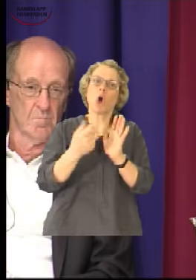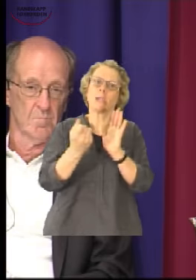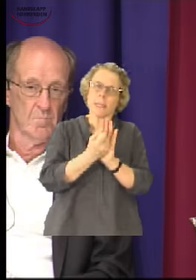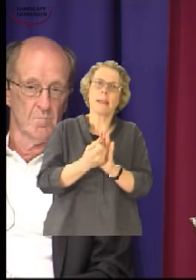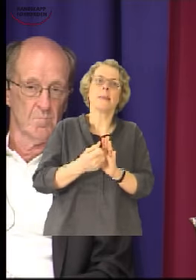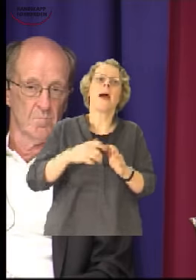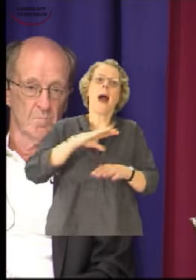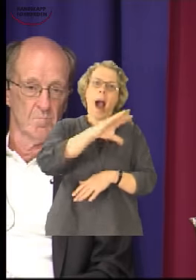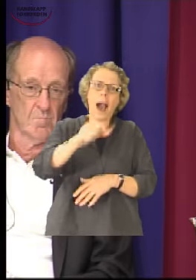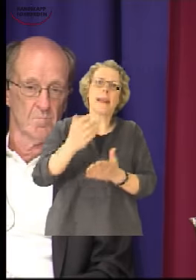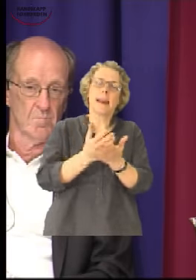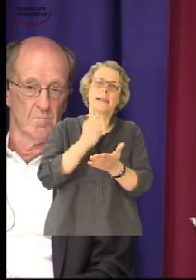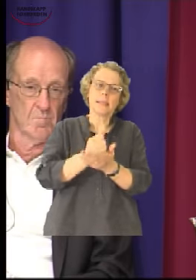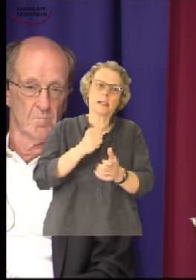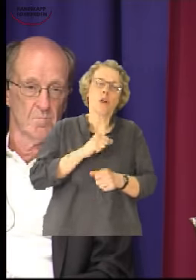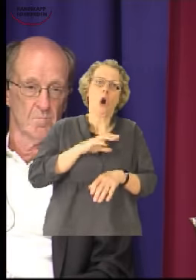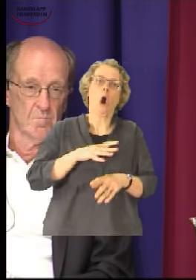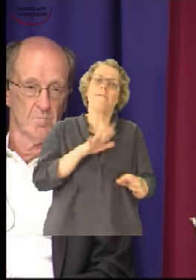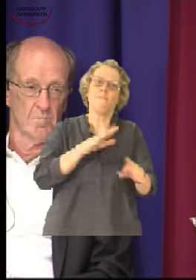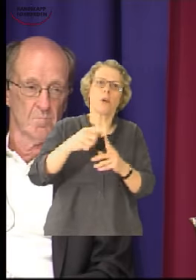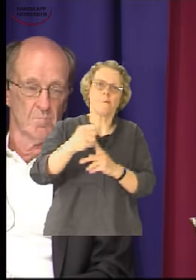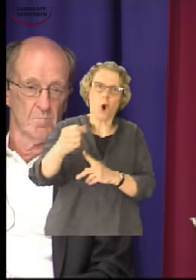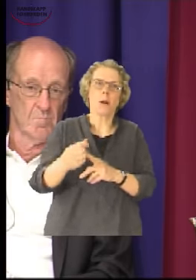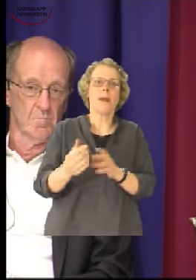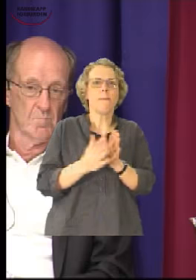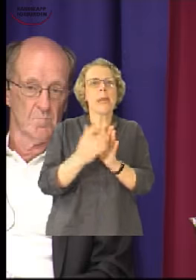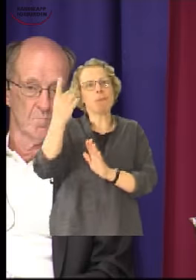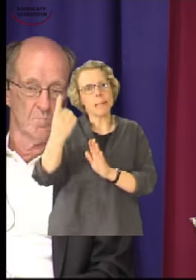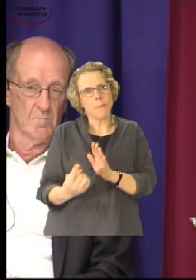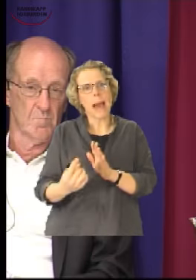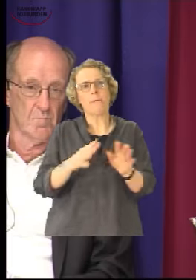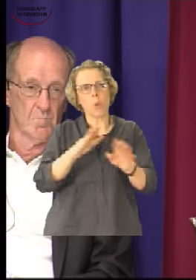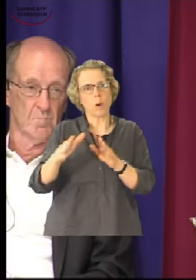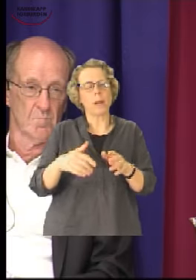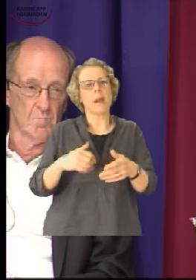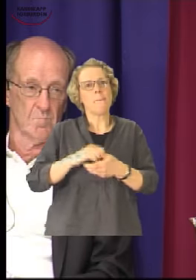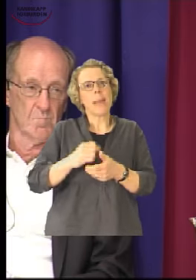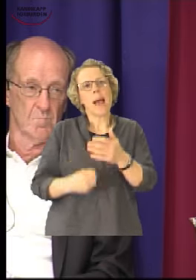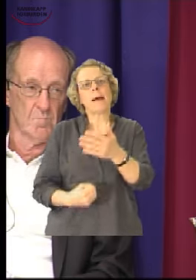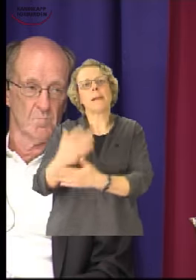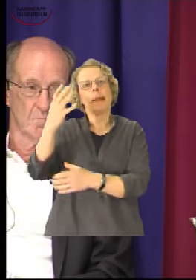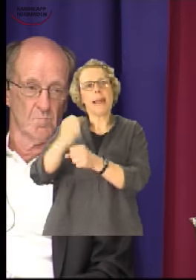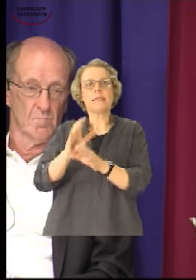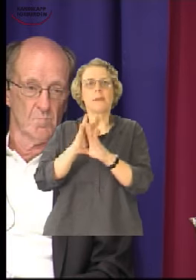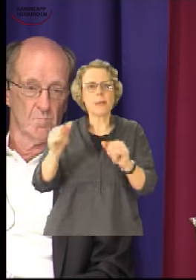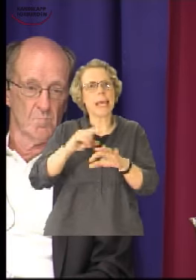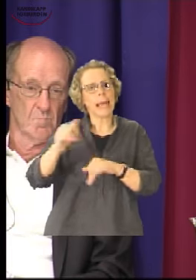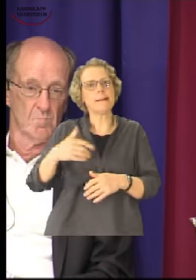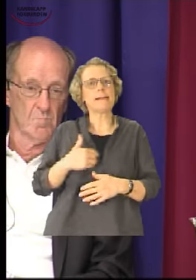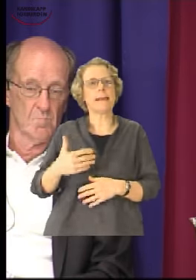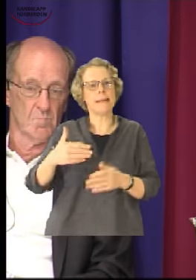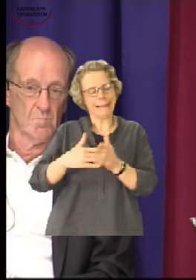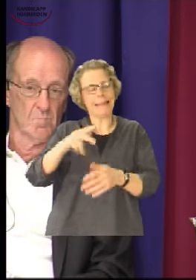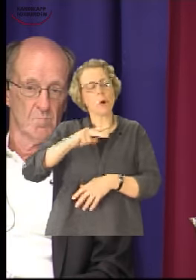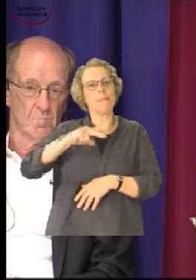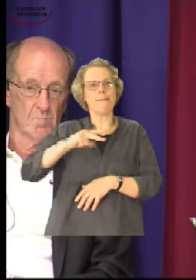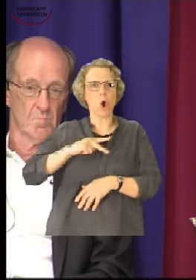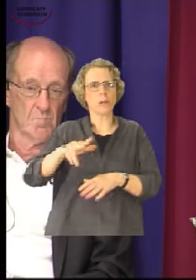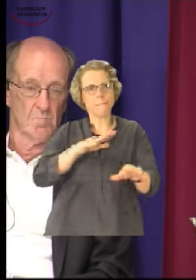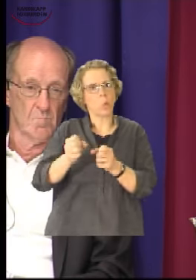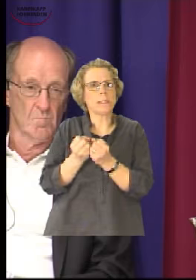måste ha ett vårdvalssystem i primärvården med etableringsfrihet för vårdföretagen. Det har ni bestämt med